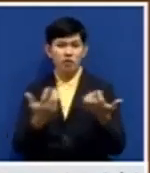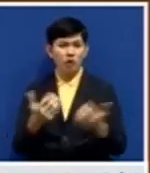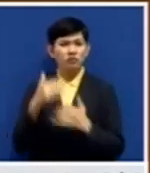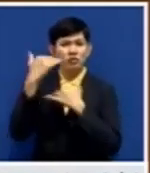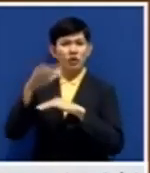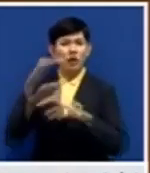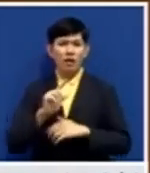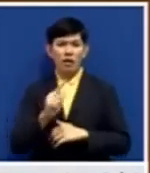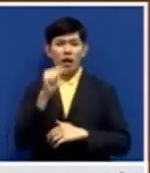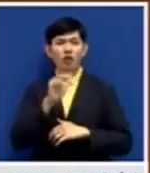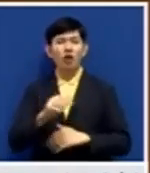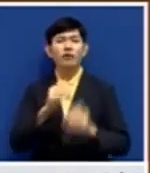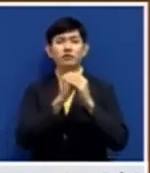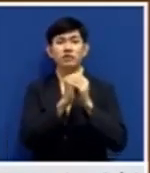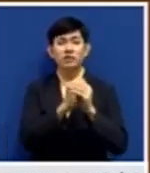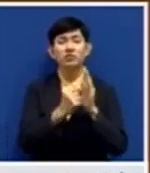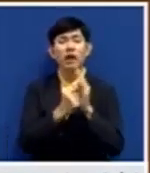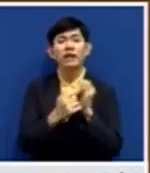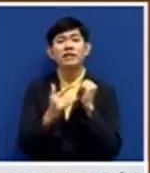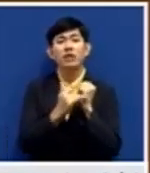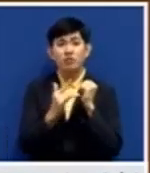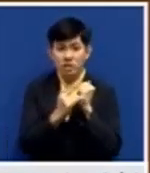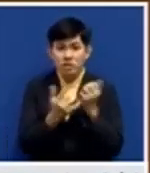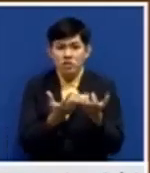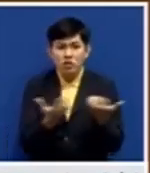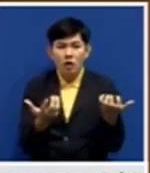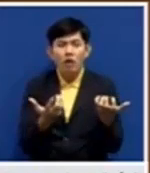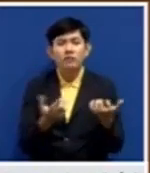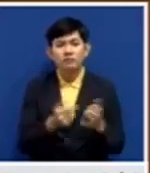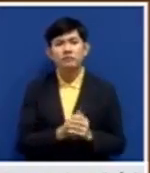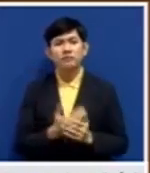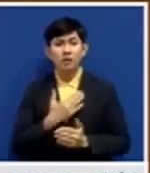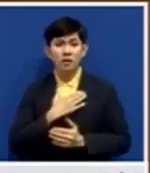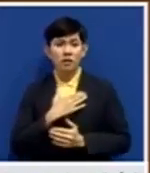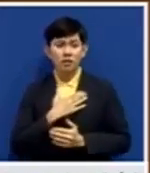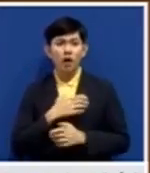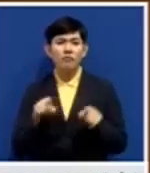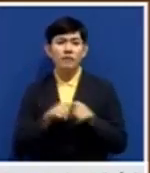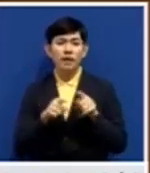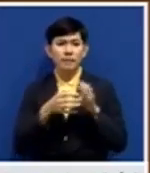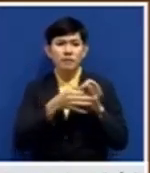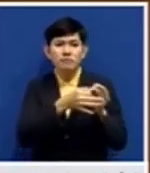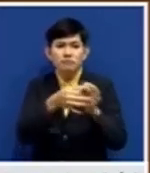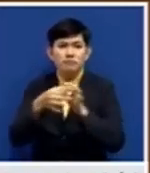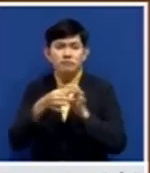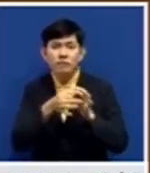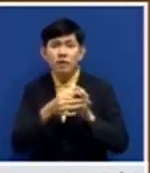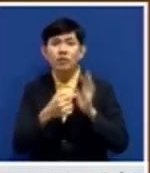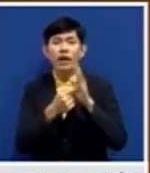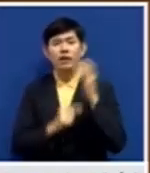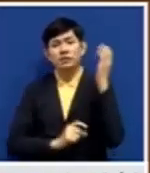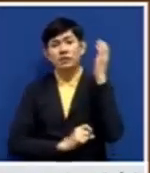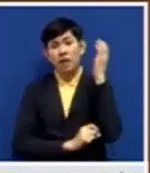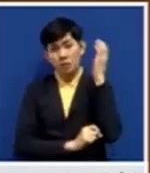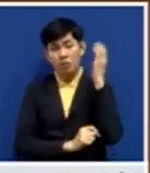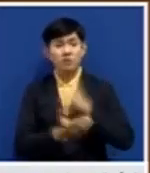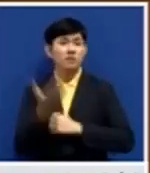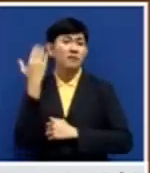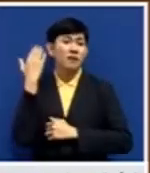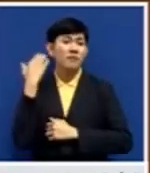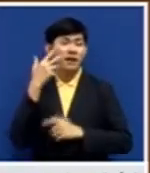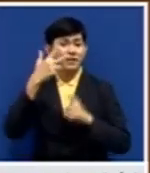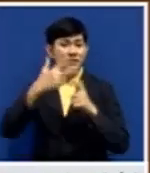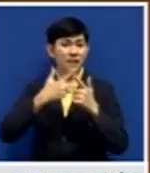จีนอิเล็กทรอนิกส์ทั้งนี้จีนทั้งนั้นเราเป็นซัพพลายเชนของเขาท่านดูสิงคโปร์สิที่ผ่านมาในไตรมาสที่ผ่านม